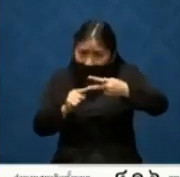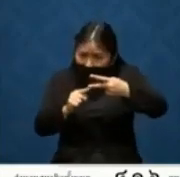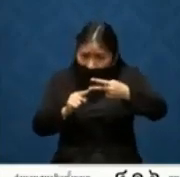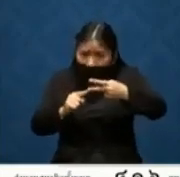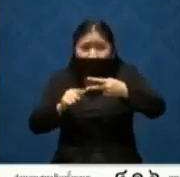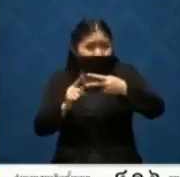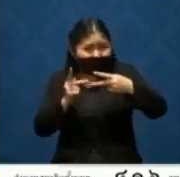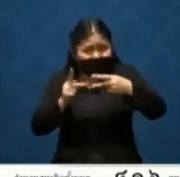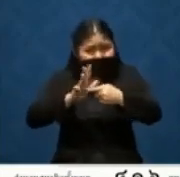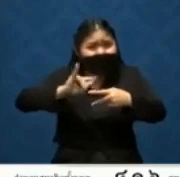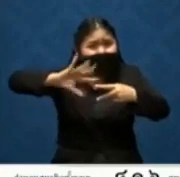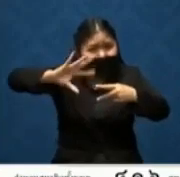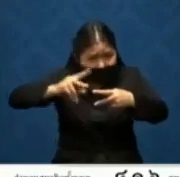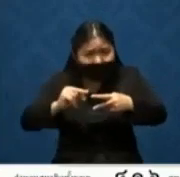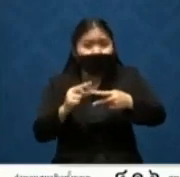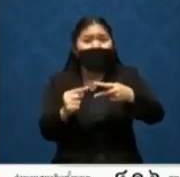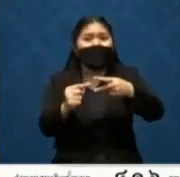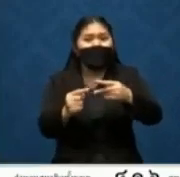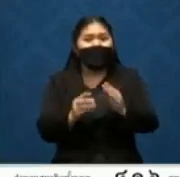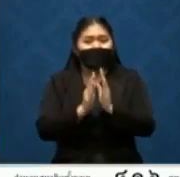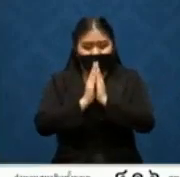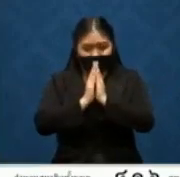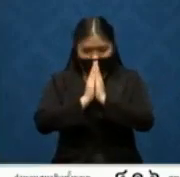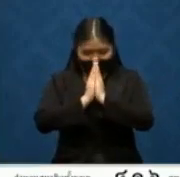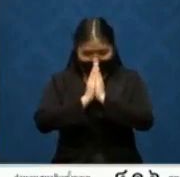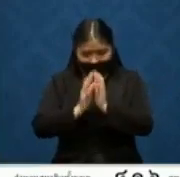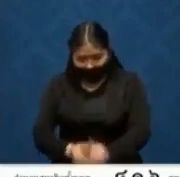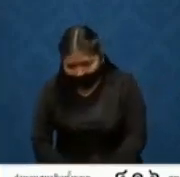ชงขอบคุณครับท่านประธานครับครับต่อไป